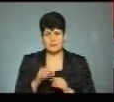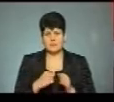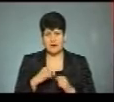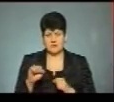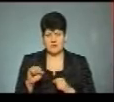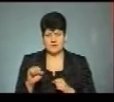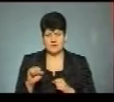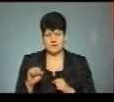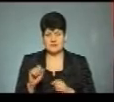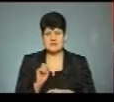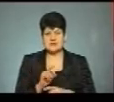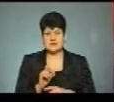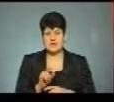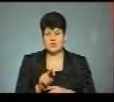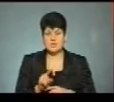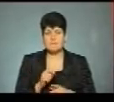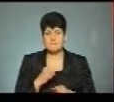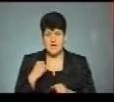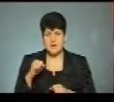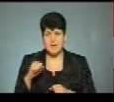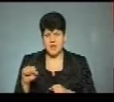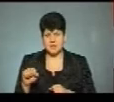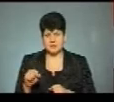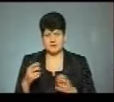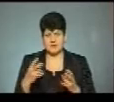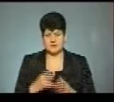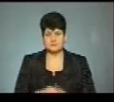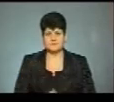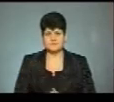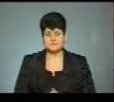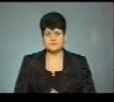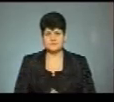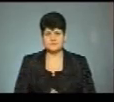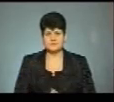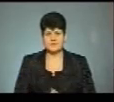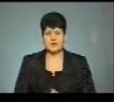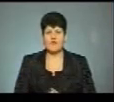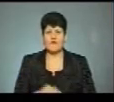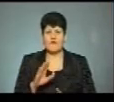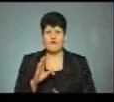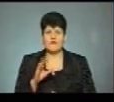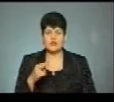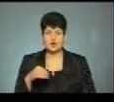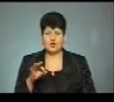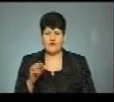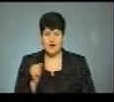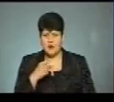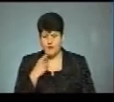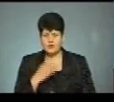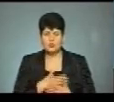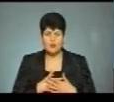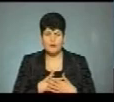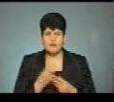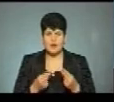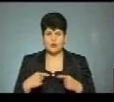Задачі перемагати, як мінімум, в призах бути нашої команди. Вдова Руслана Муляра каже, чоловік любив грати у футбол.